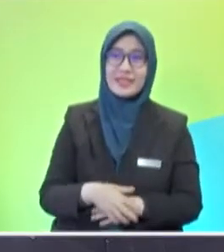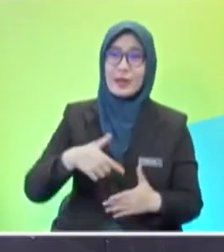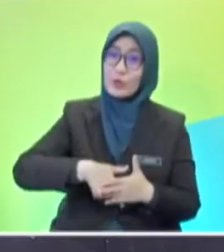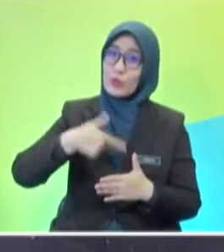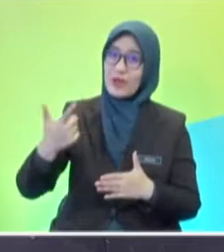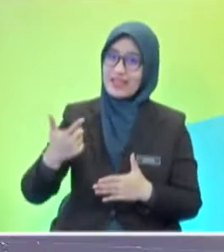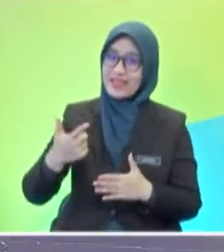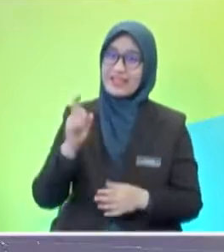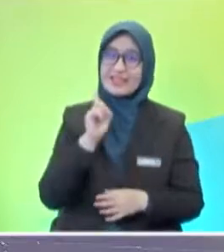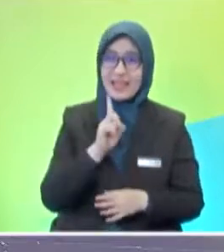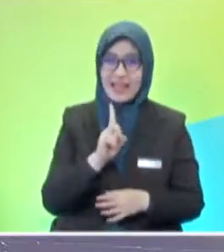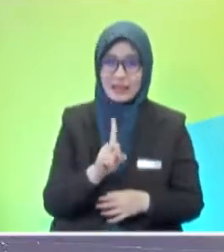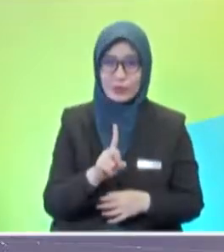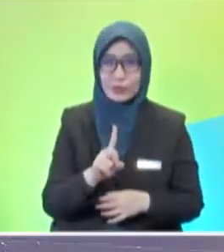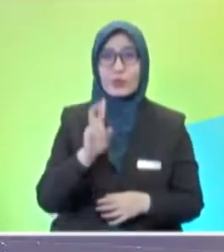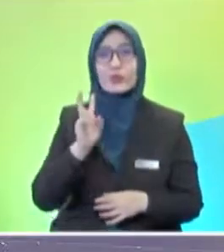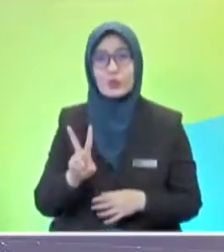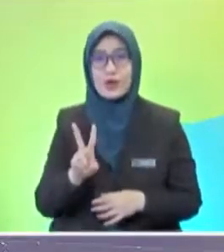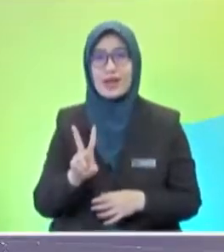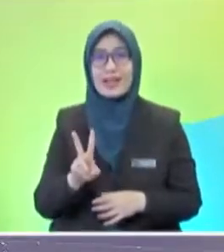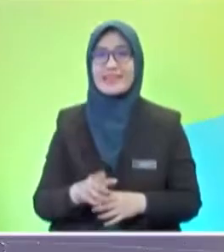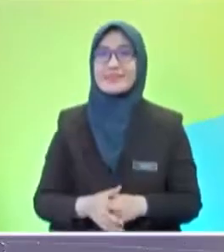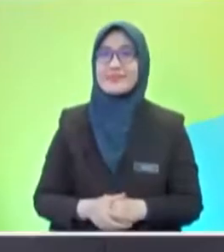satu dan dua